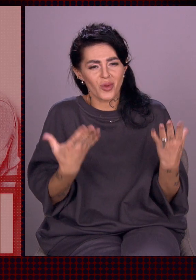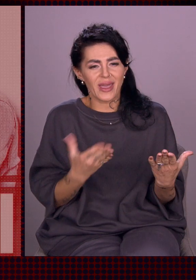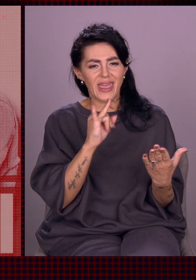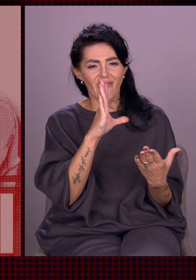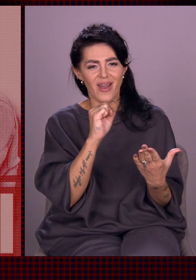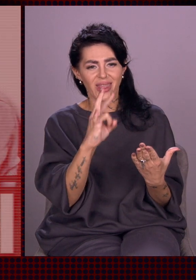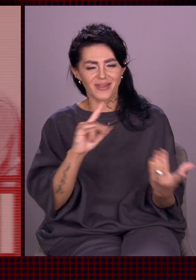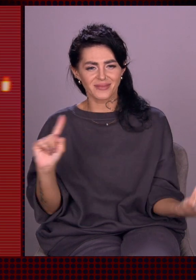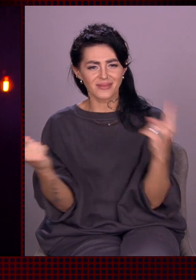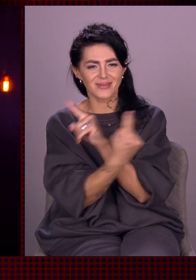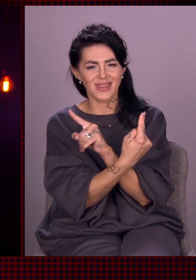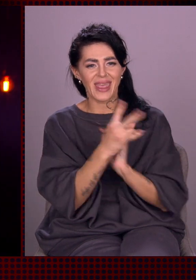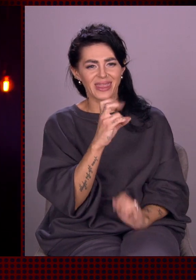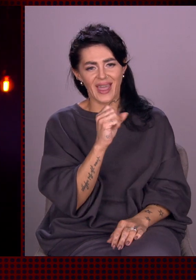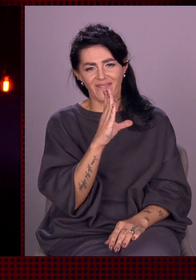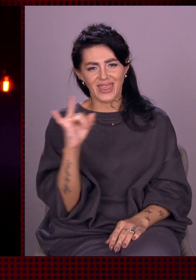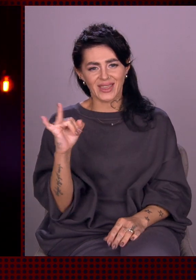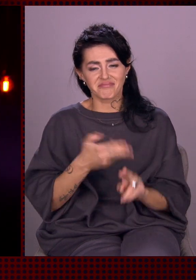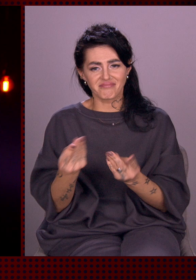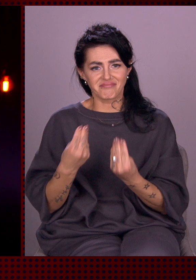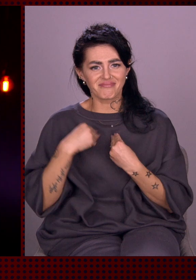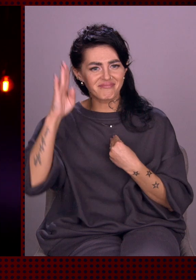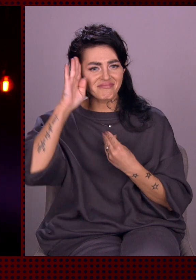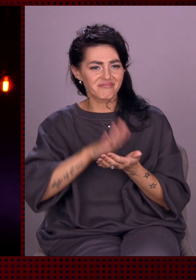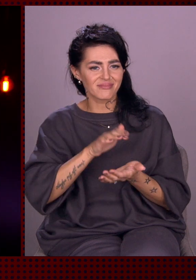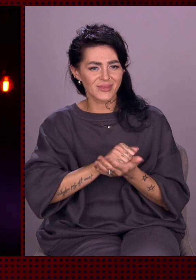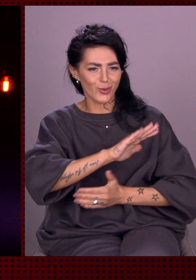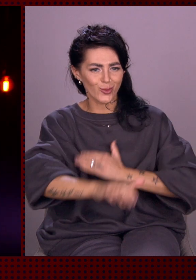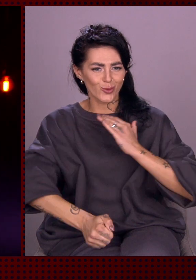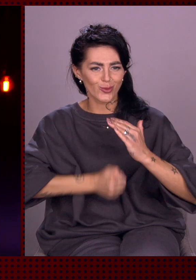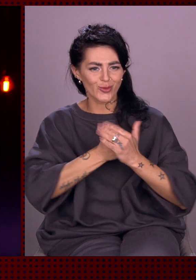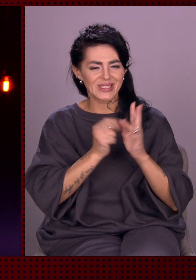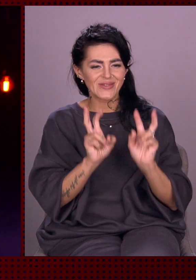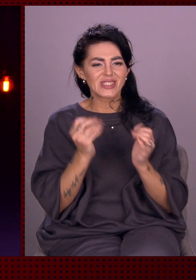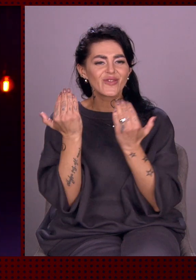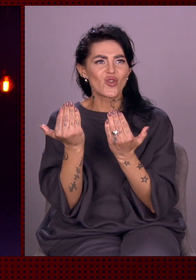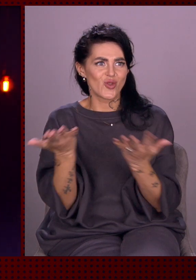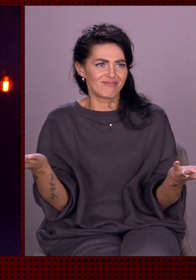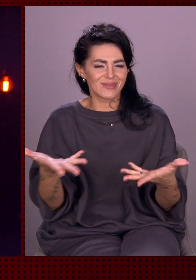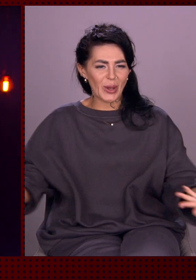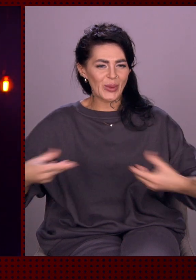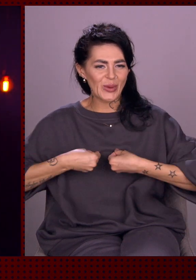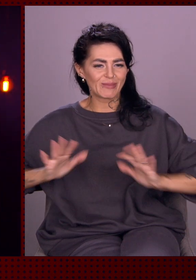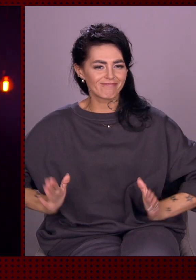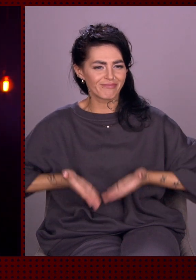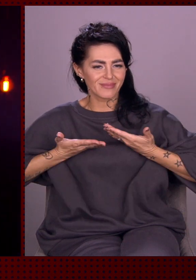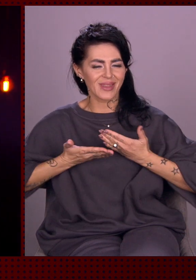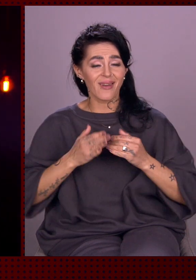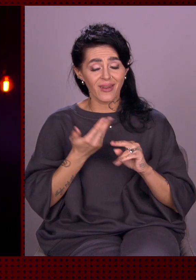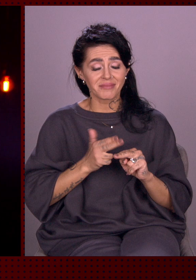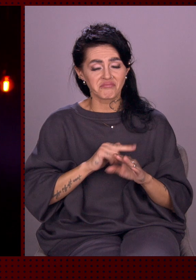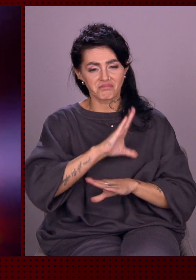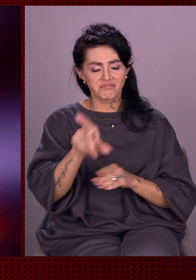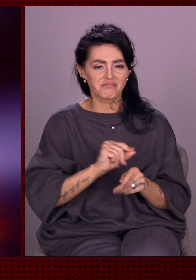навпаки. І коли Кузьма придумав Іван Наві, якось з його такої легкої руки, легкої подачі, воно все